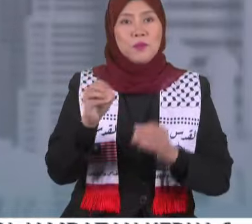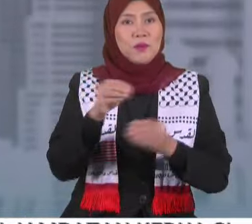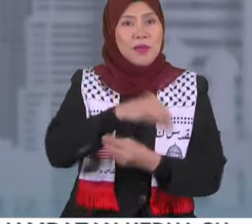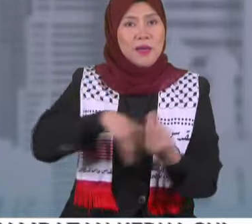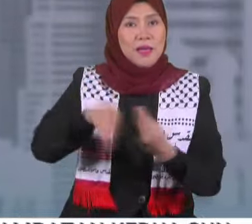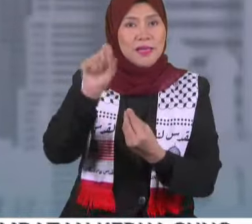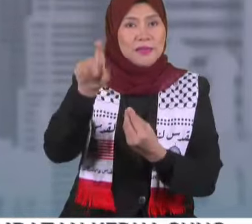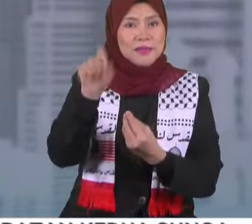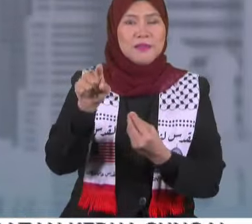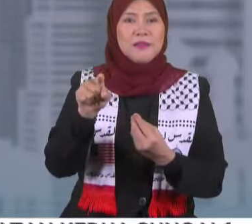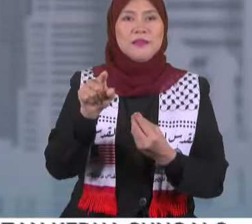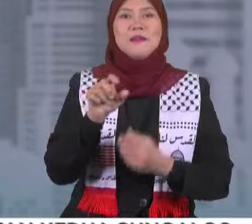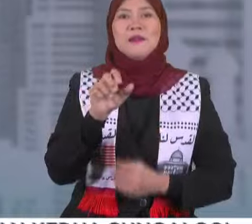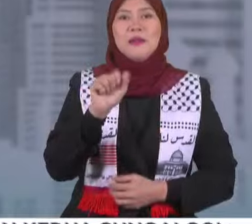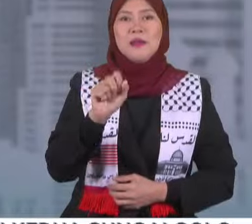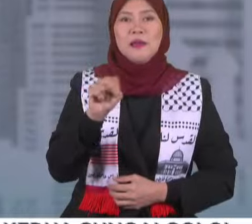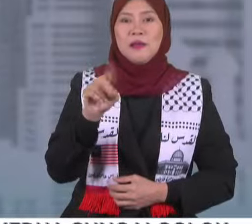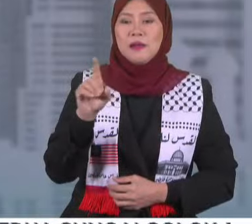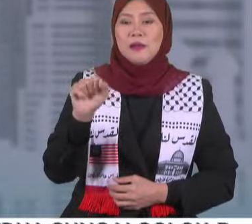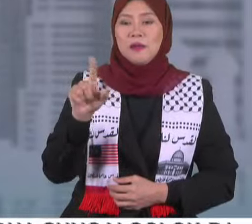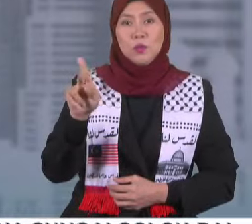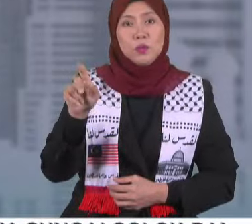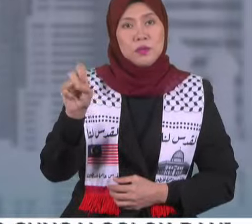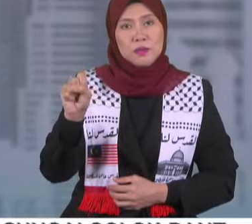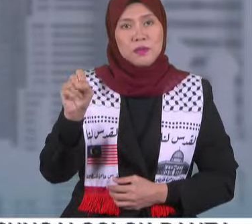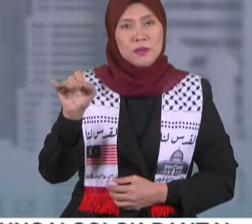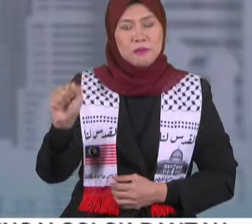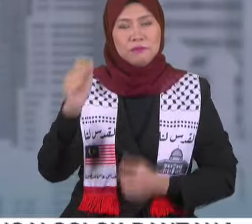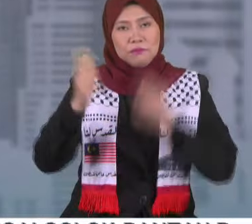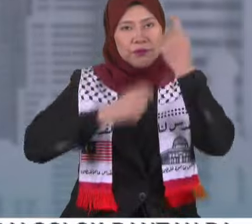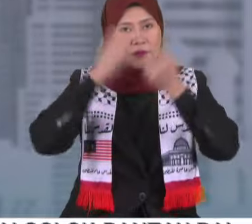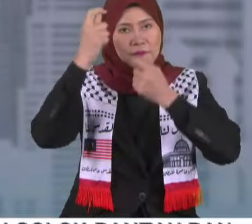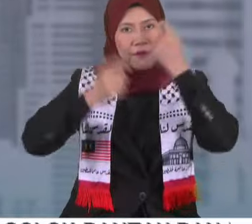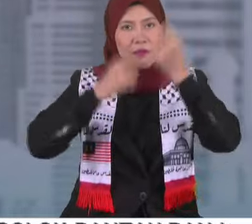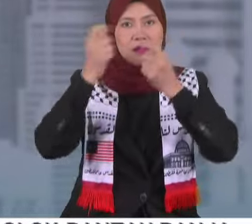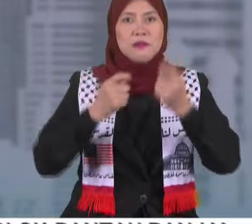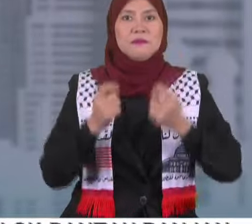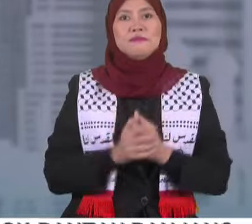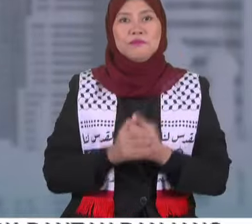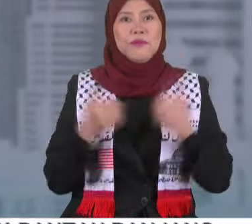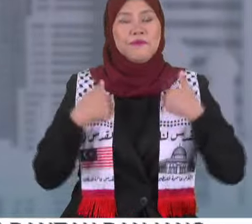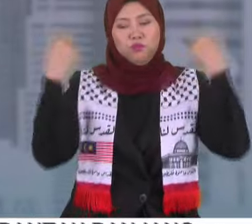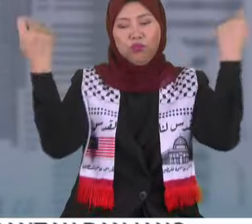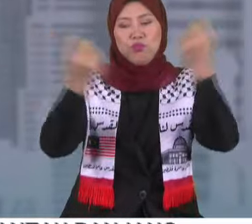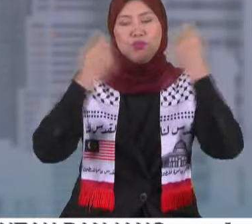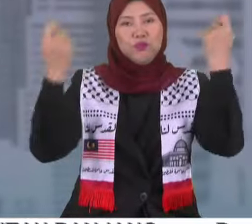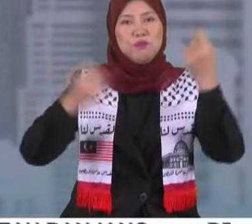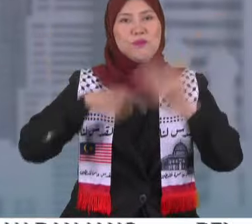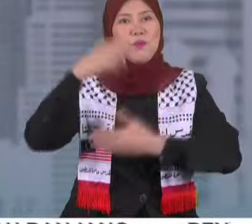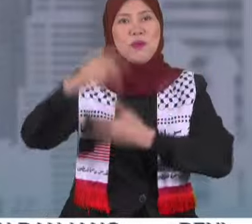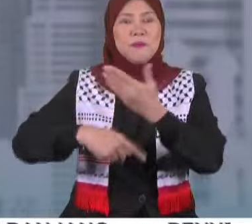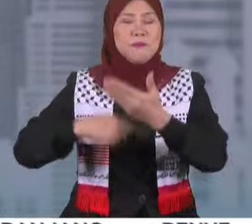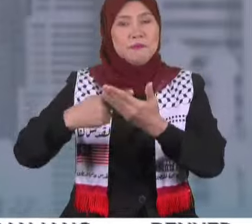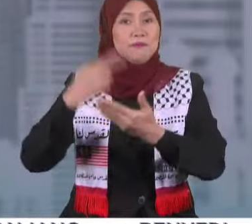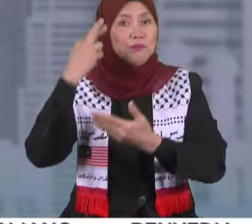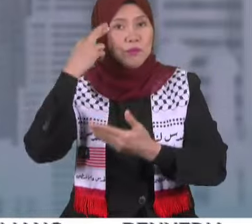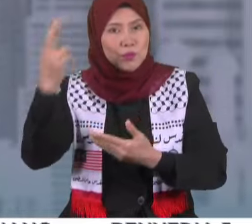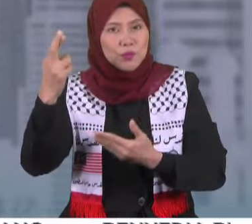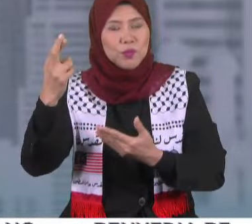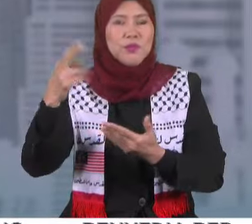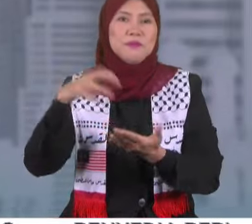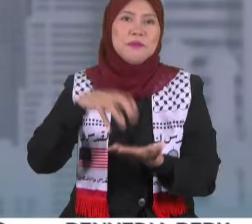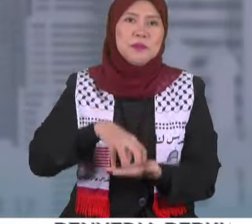bawah Andalusia Travel and Tours Sendirian Pahad disantuni dalam majlis tautan Rindu Harmaya. Majlis Pertujuan menghargai